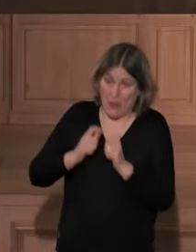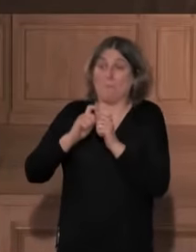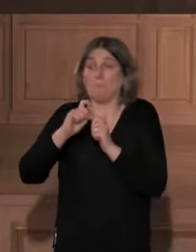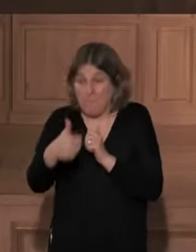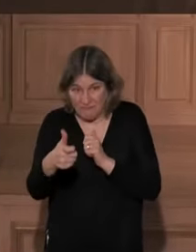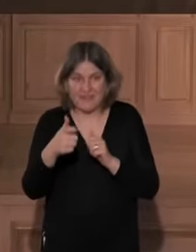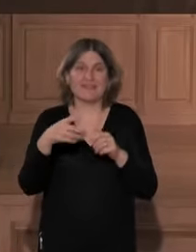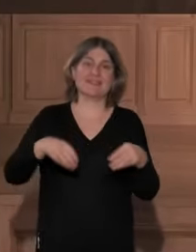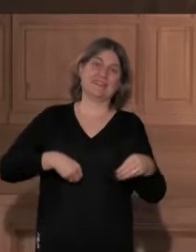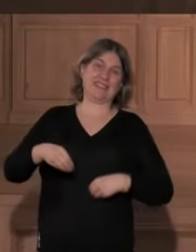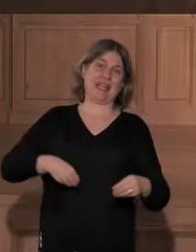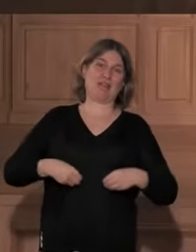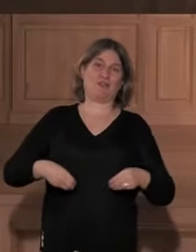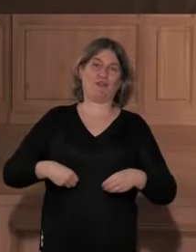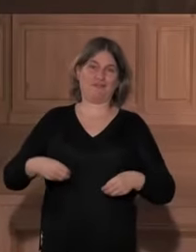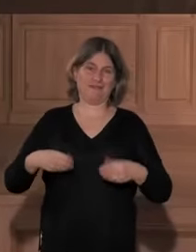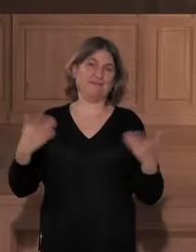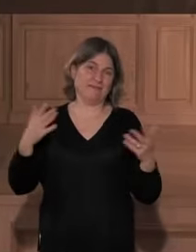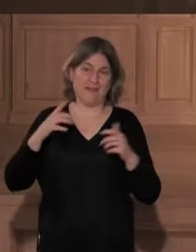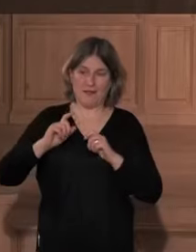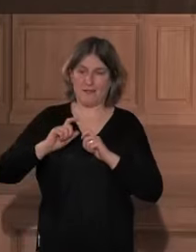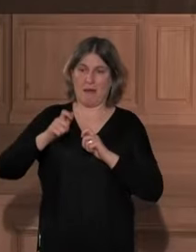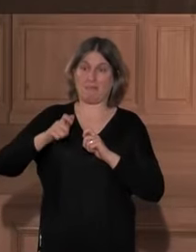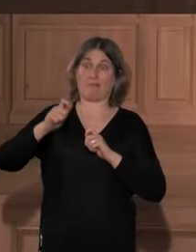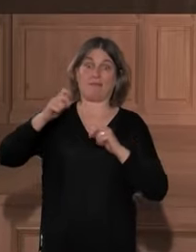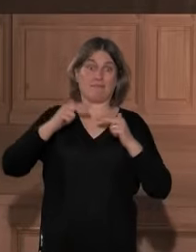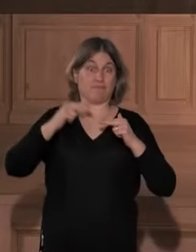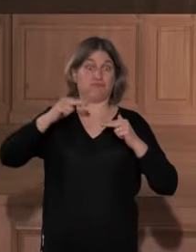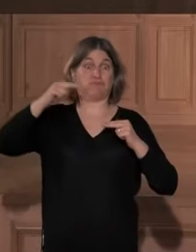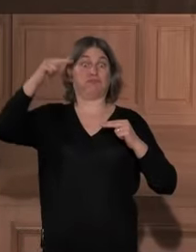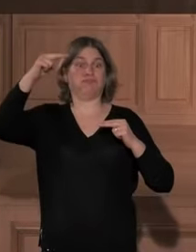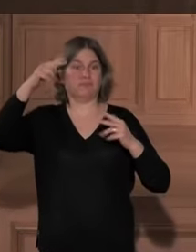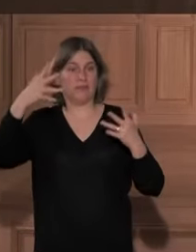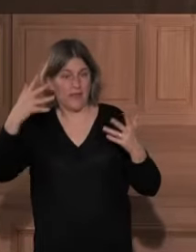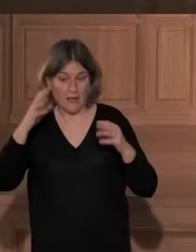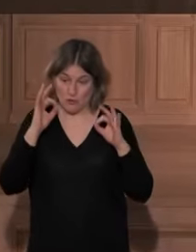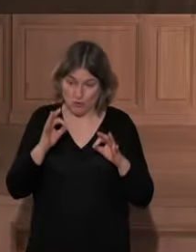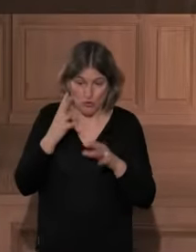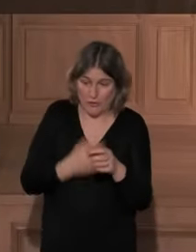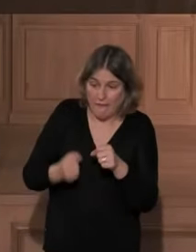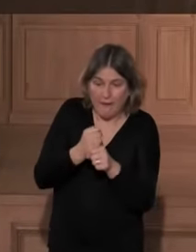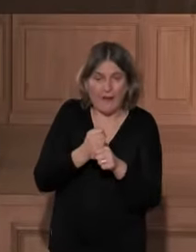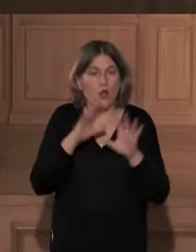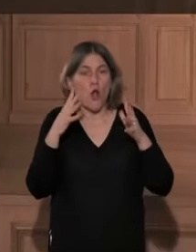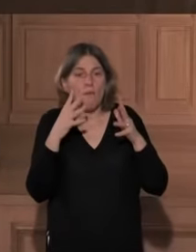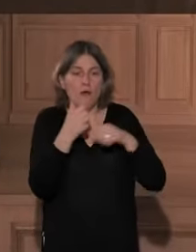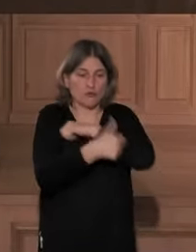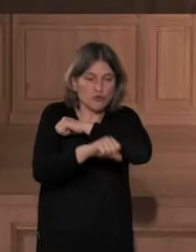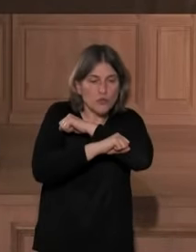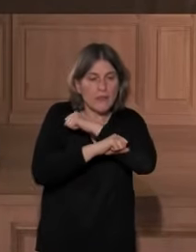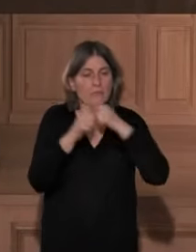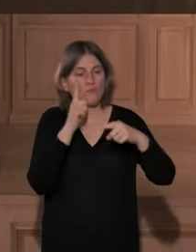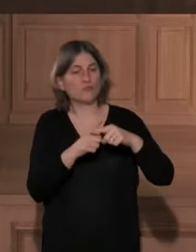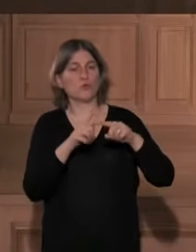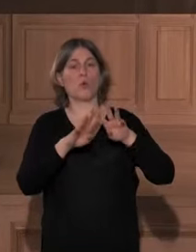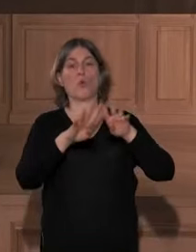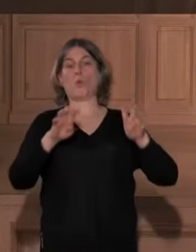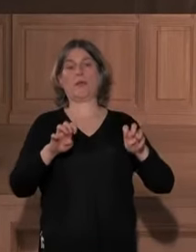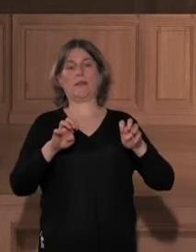Et puis, en grandissant... comme ça, on a monté les actions qui sont à travers la semaine et le week-end. Voilà, donc je suis